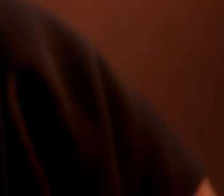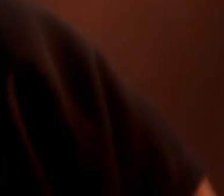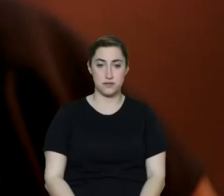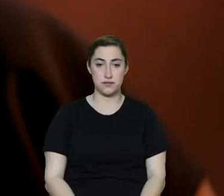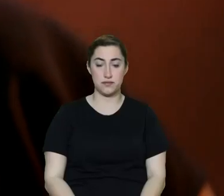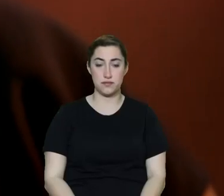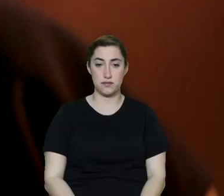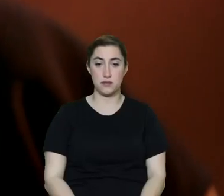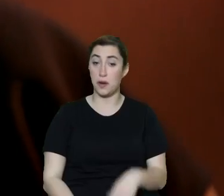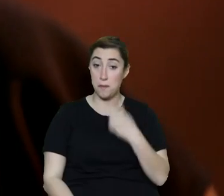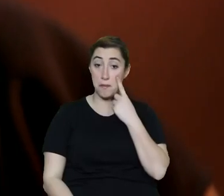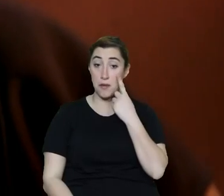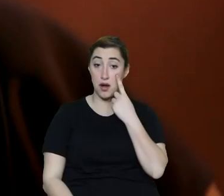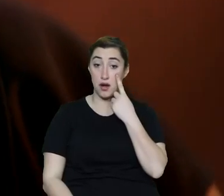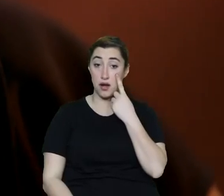Bak,